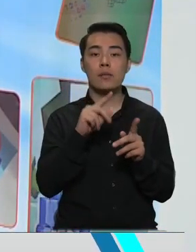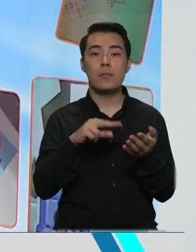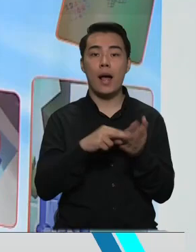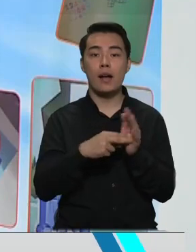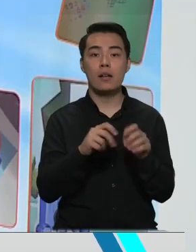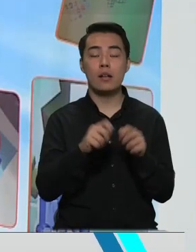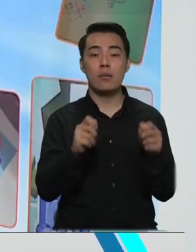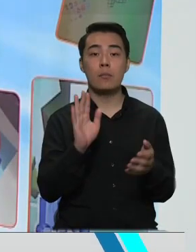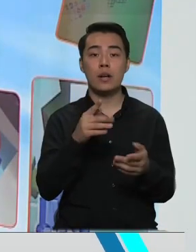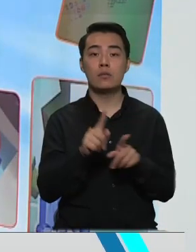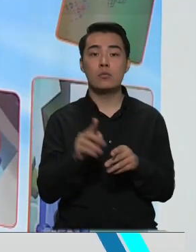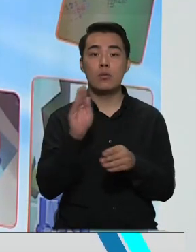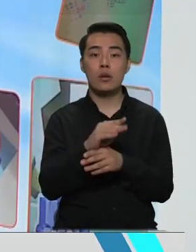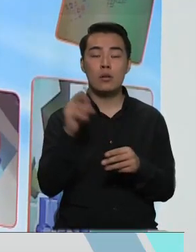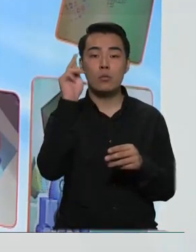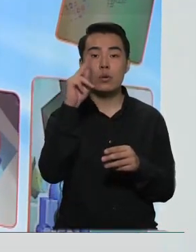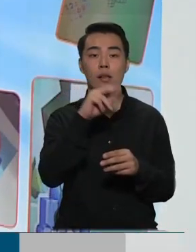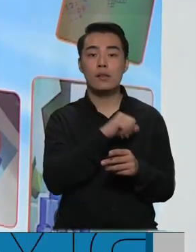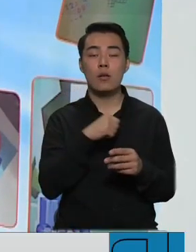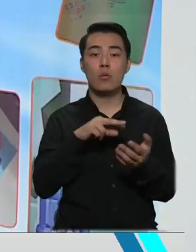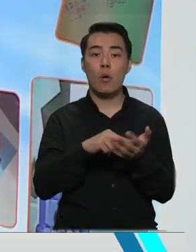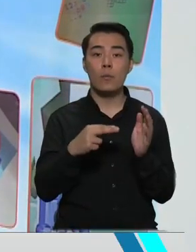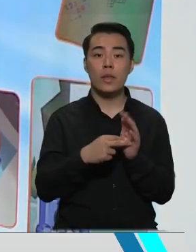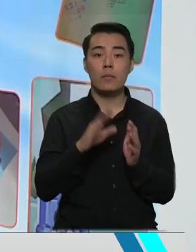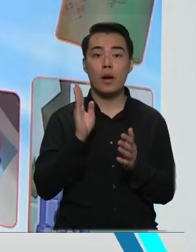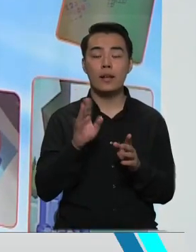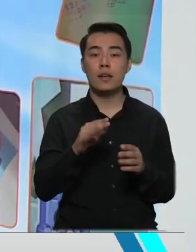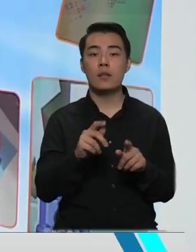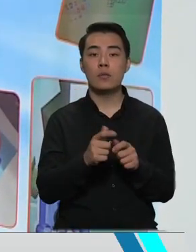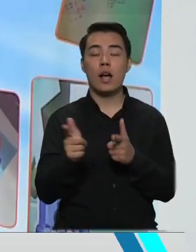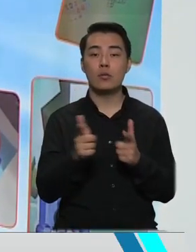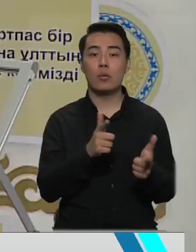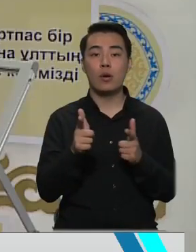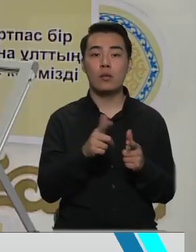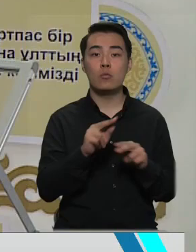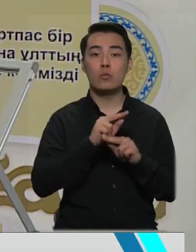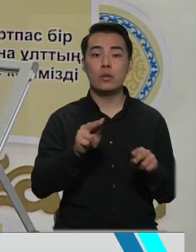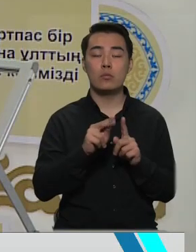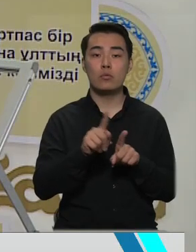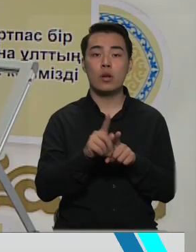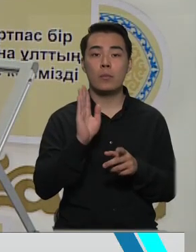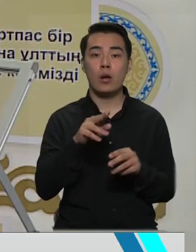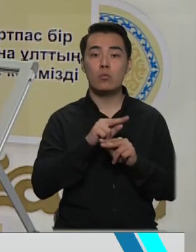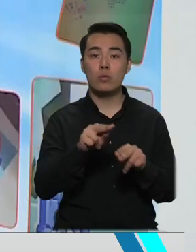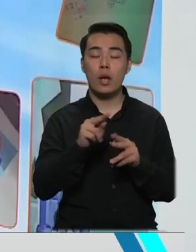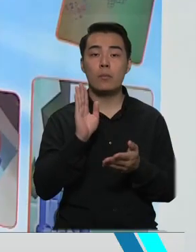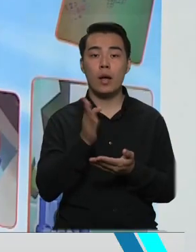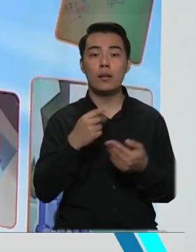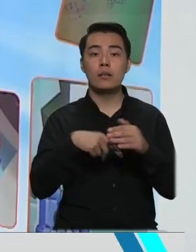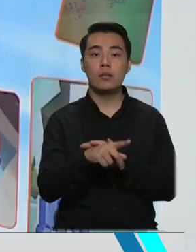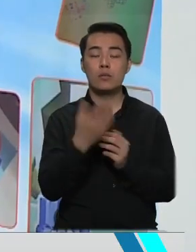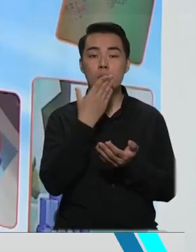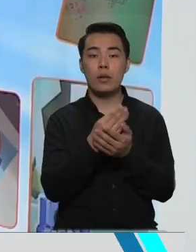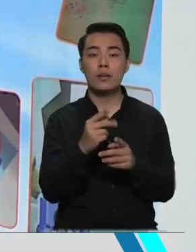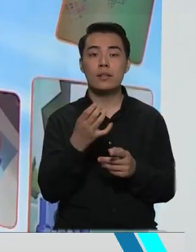включая в это понятие учебно-методический комплекс и подготовку педагогического состава Мы надеемся что такой комплексные и системный подход